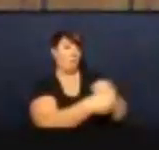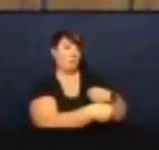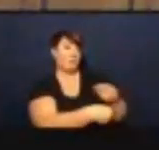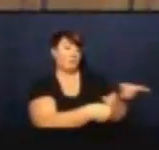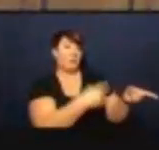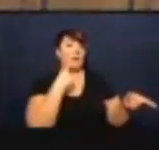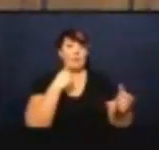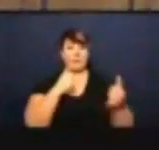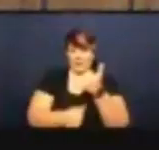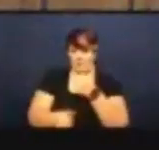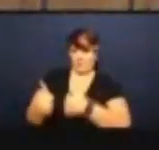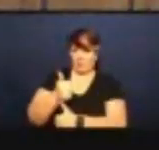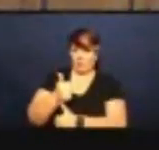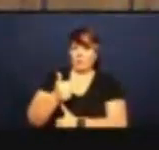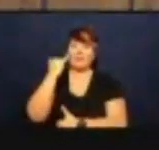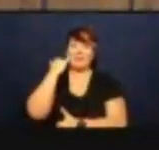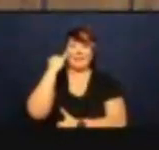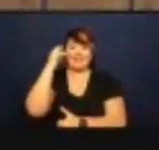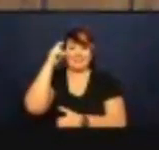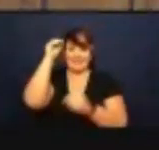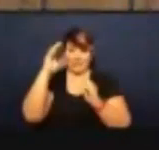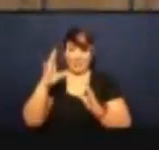microphone.